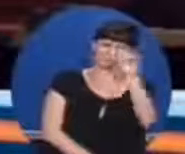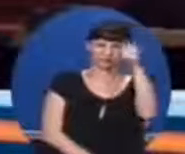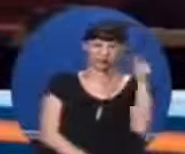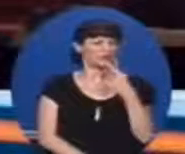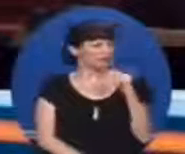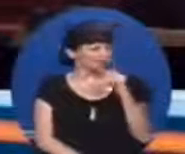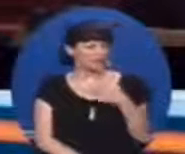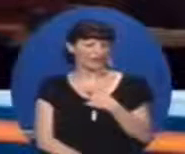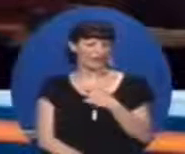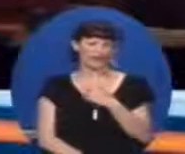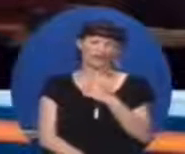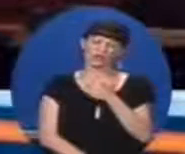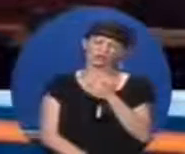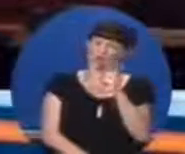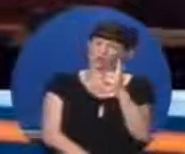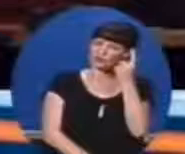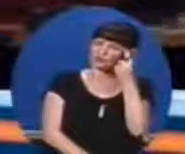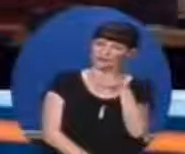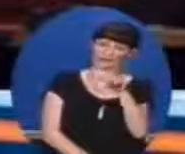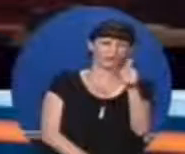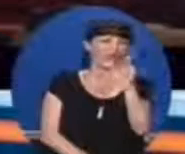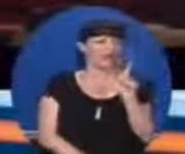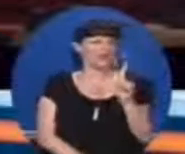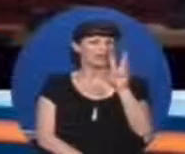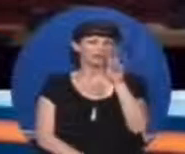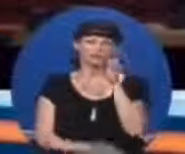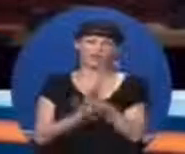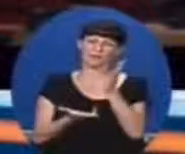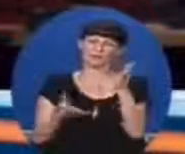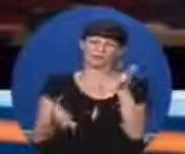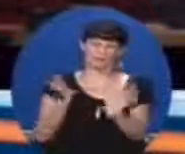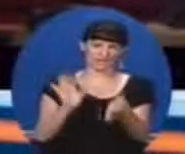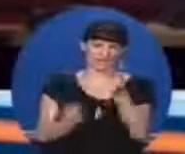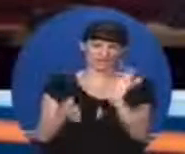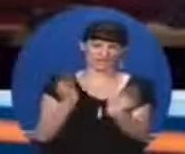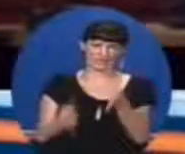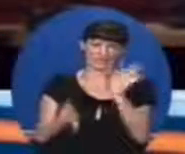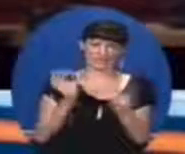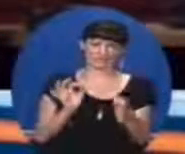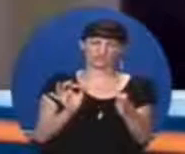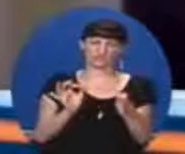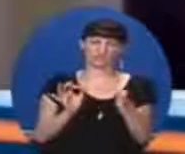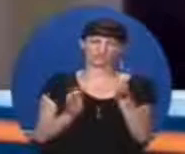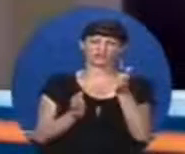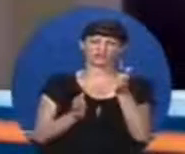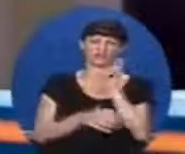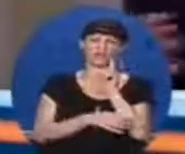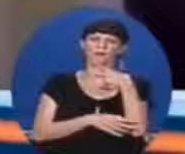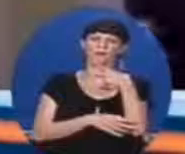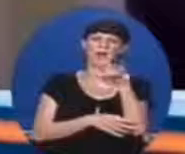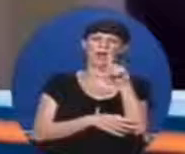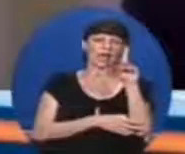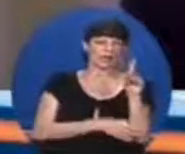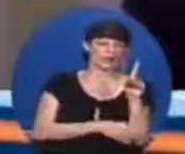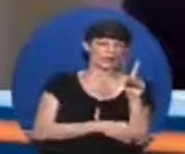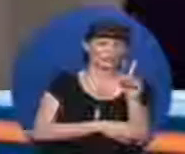פסק דין רפי פלד, שבית המשפט העליון אמר שהם מטייחים בנושא של רפי פלד. אבל לפעמים אין ברירה, כי... אתה חושב שזה